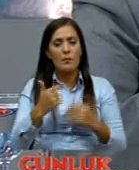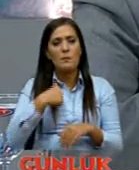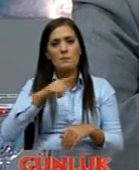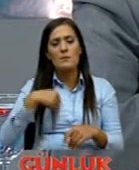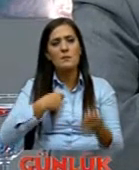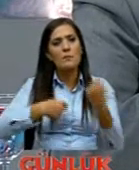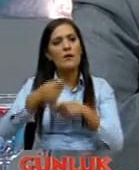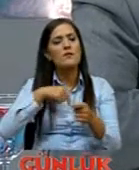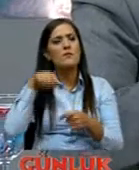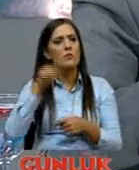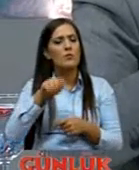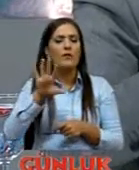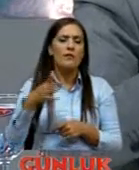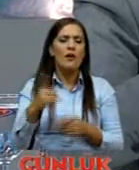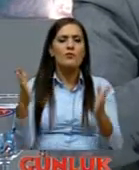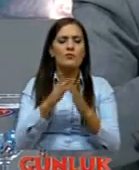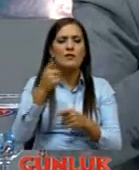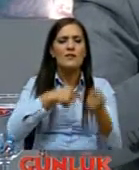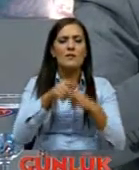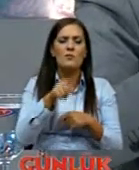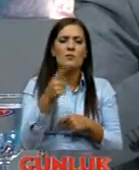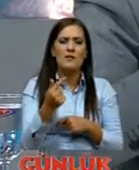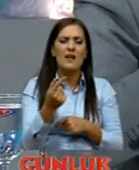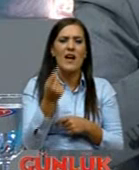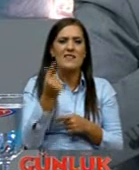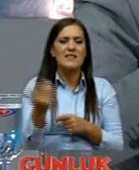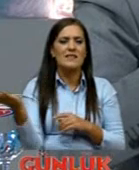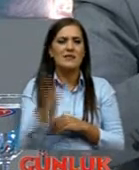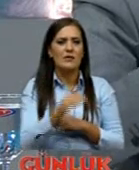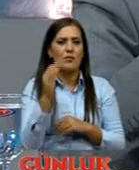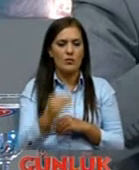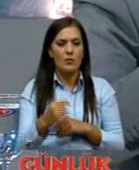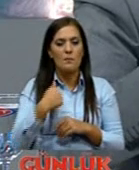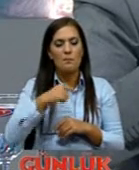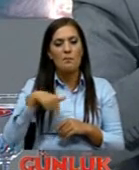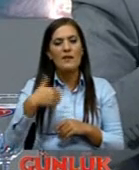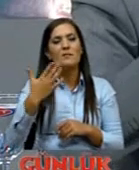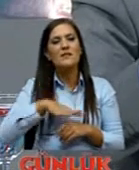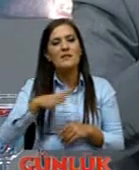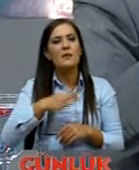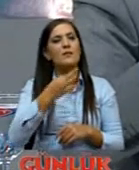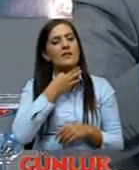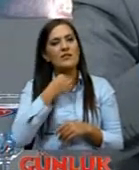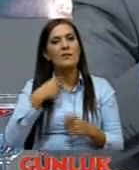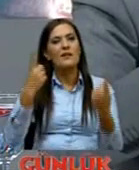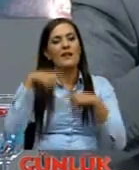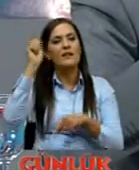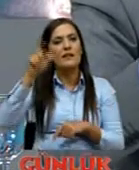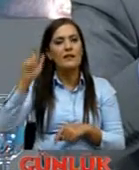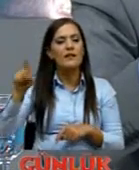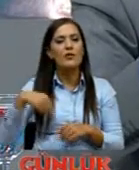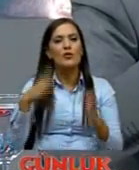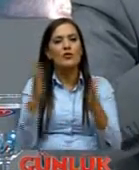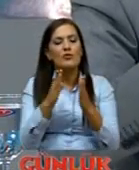bizim esnafımıza bu veya küçük esnafa bu biraz daha az yansıyor. Benim istirhamım yetkililerimizden,